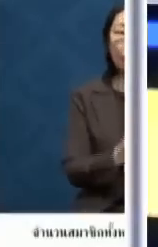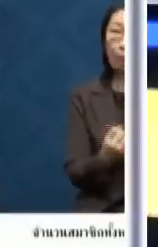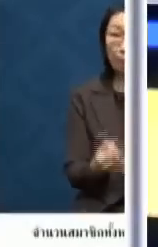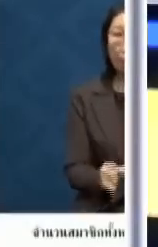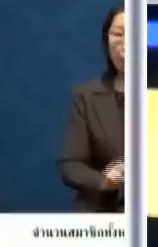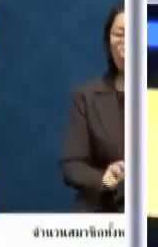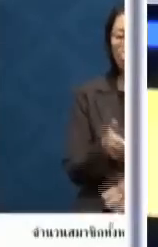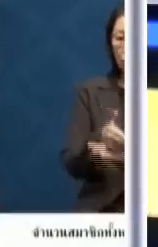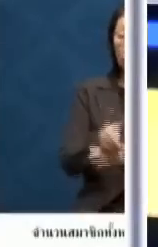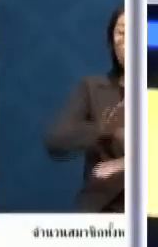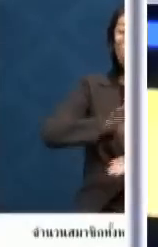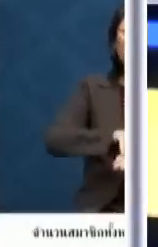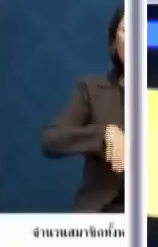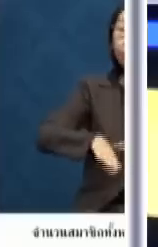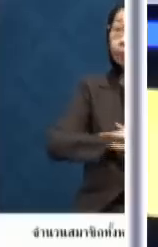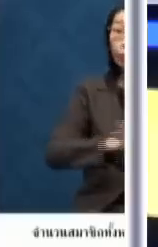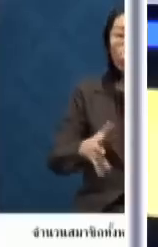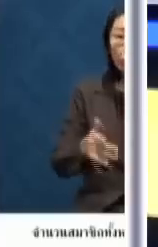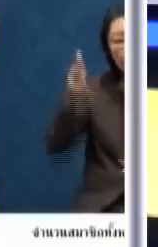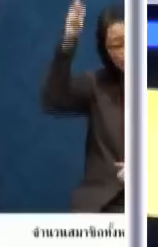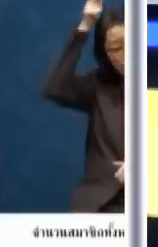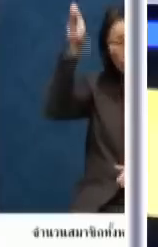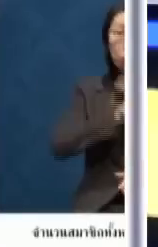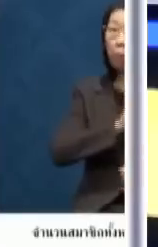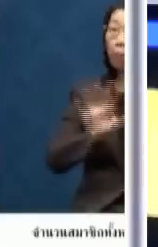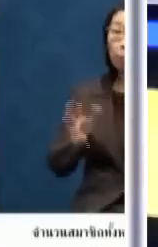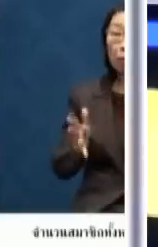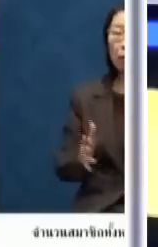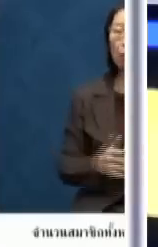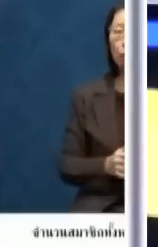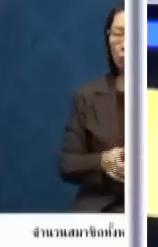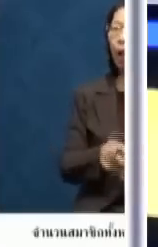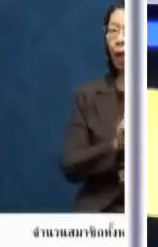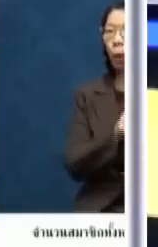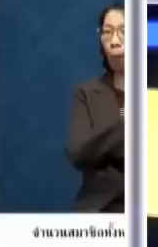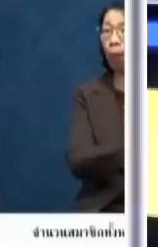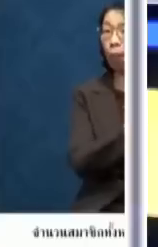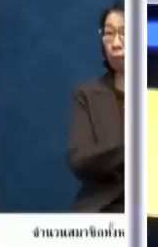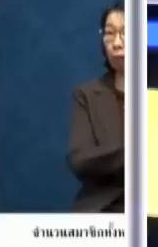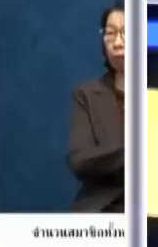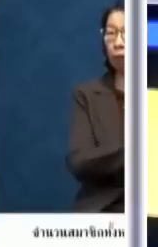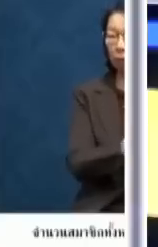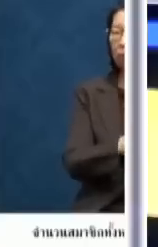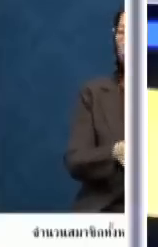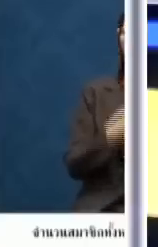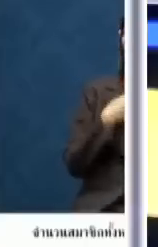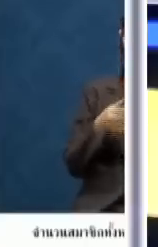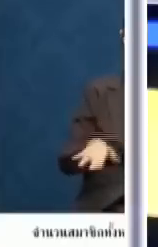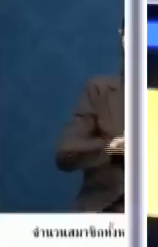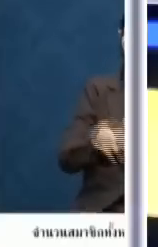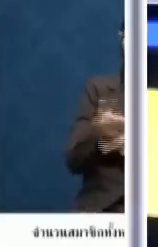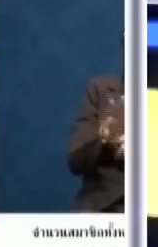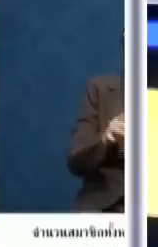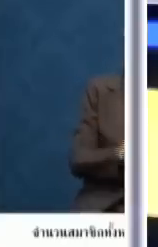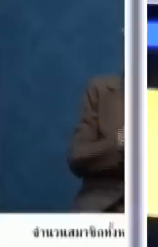มันอาจจะทำให้การรวบรวมพยานหลักฐานอ่อนถึงขั้นศาลยกฟ้องได้แต่ถ้าเลื่อนออกไปยังไม่ได้บังคับถึงขนาดว่าโอ้โหต้องมีกล้อง